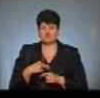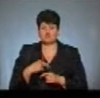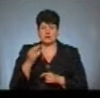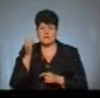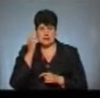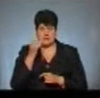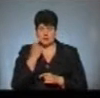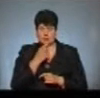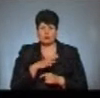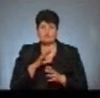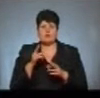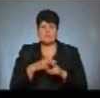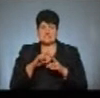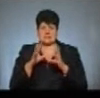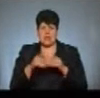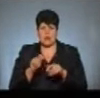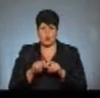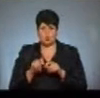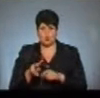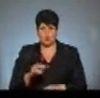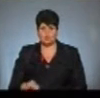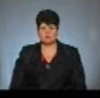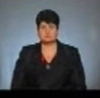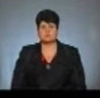відбулось без загального контролю.